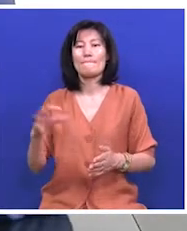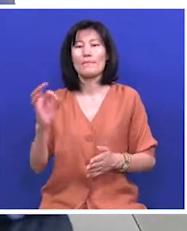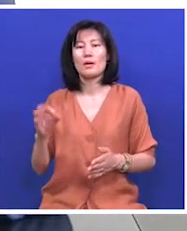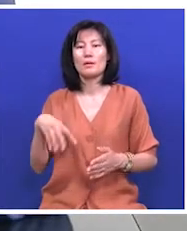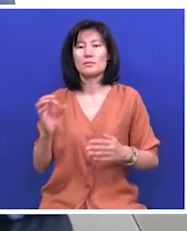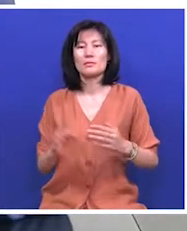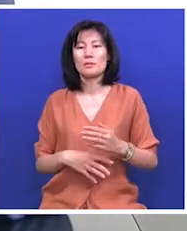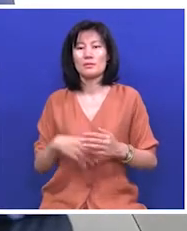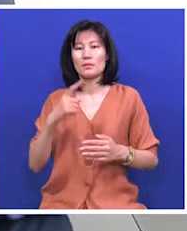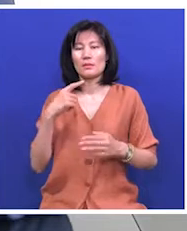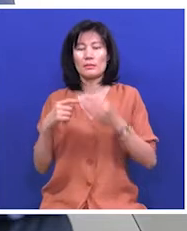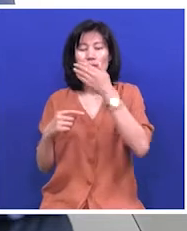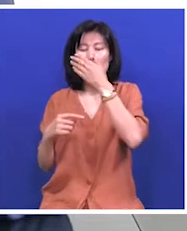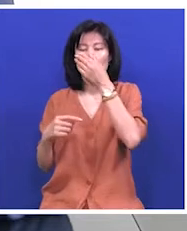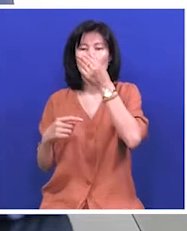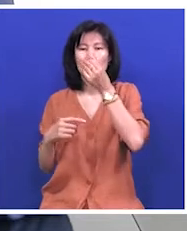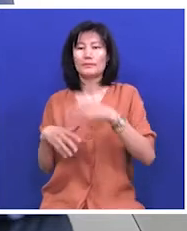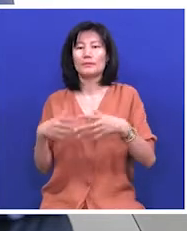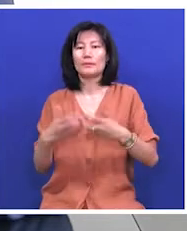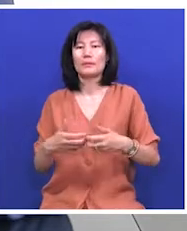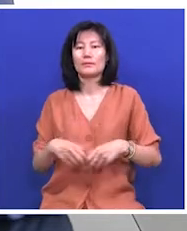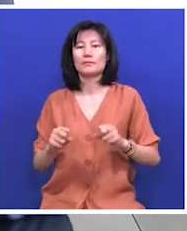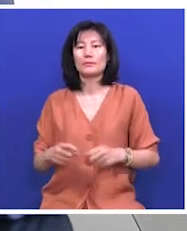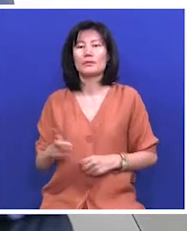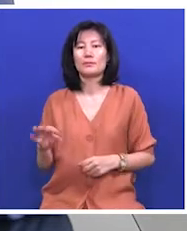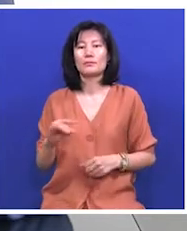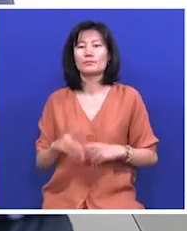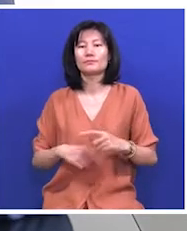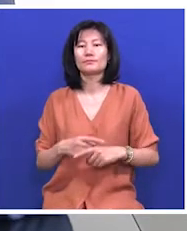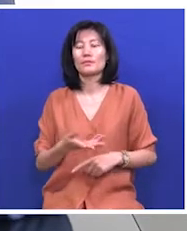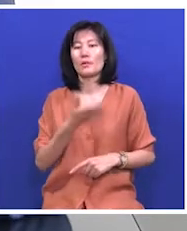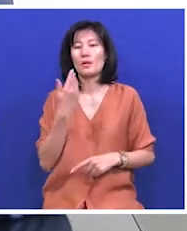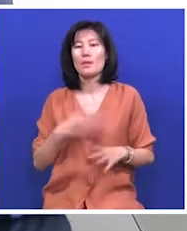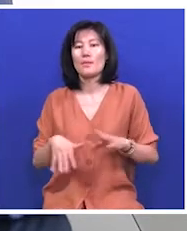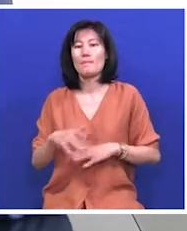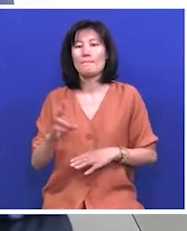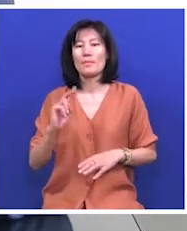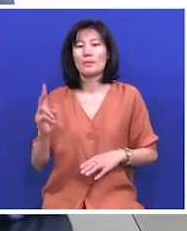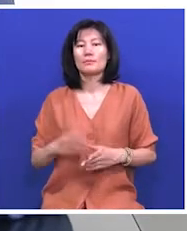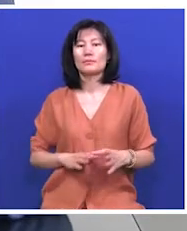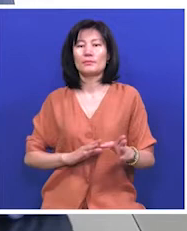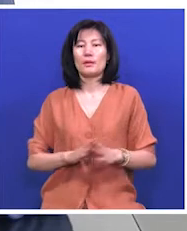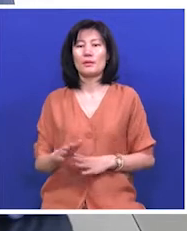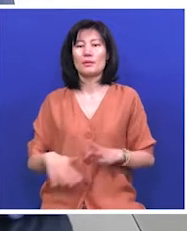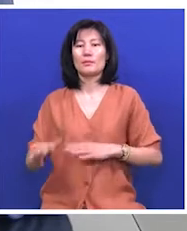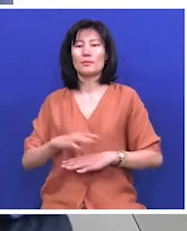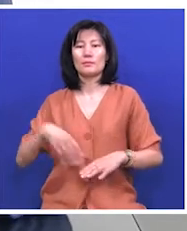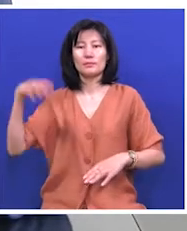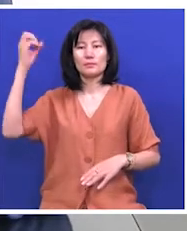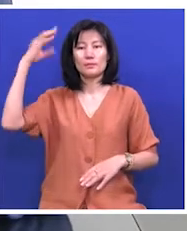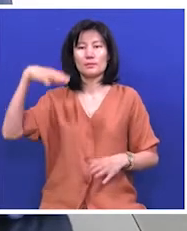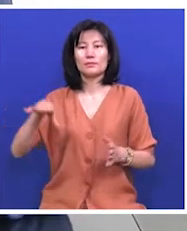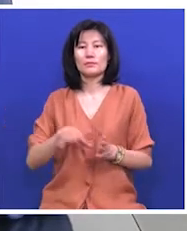49% ескірген деген есеп бар. Электр бағаналары? Электр бағаналары жоқ, барлық электр жабдық, бүкіл